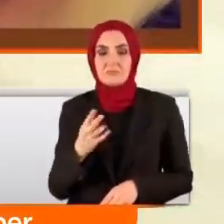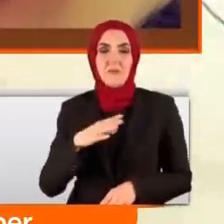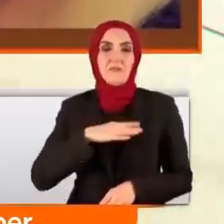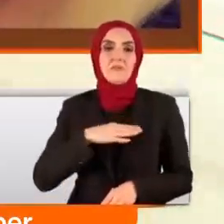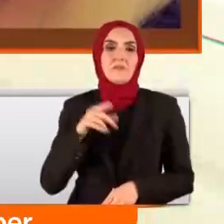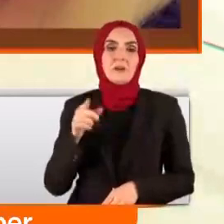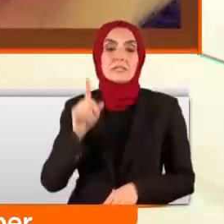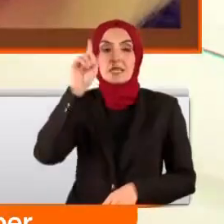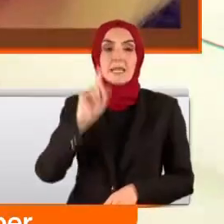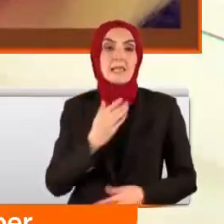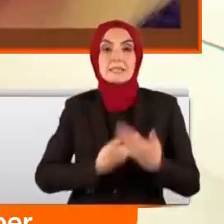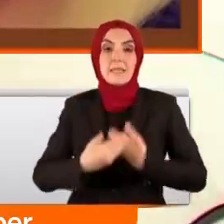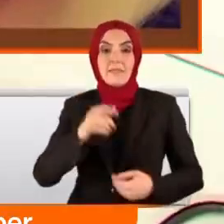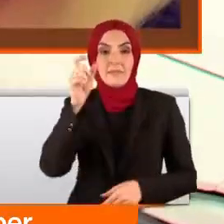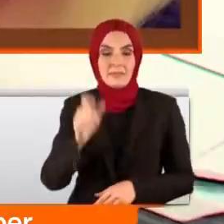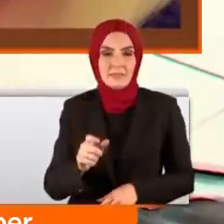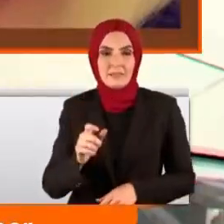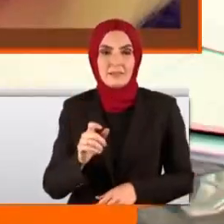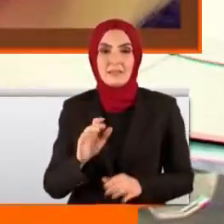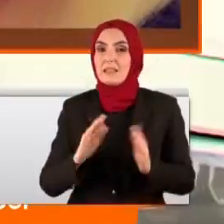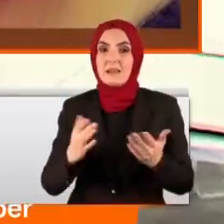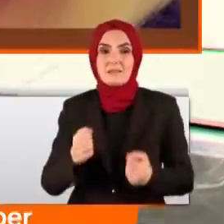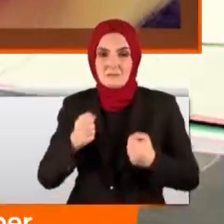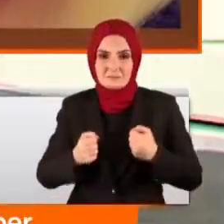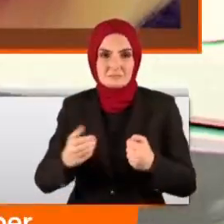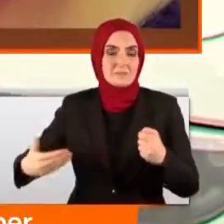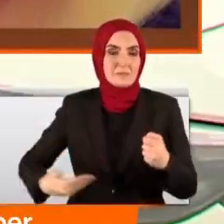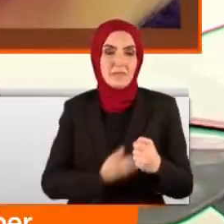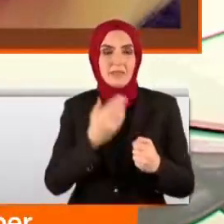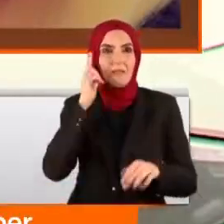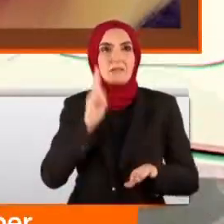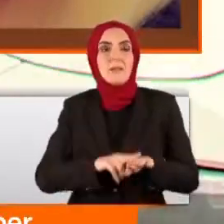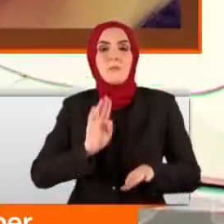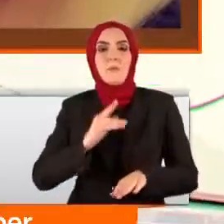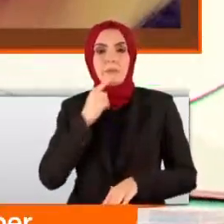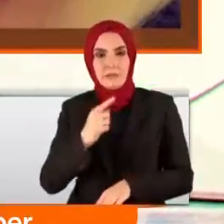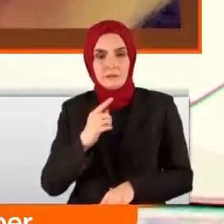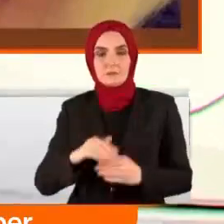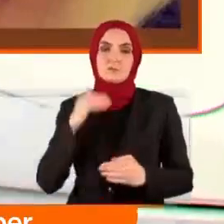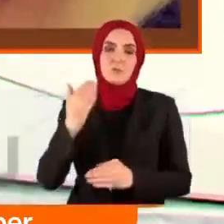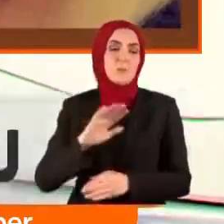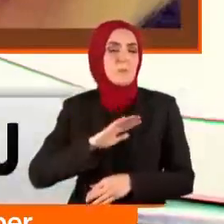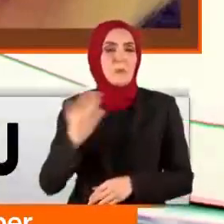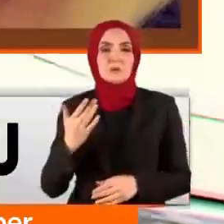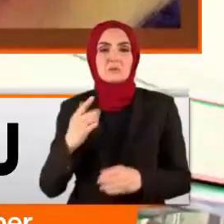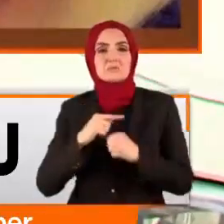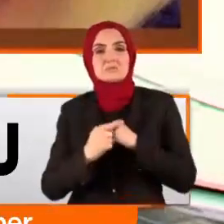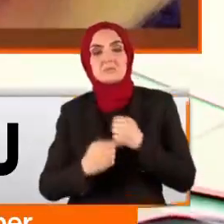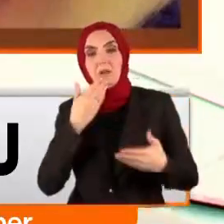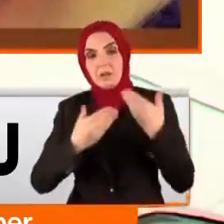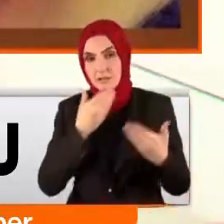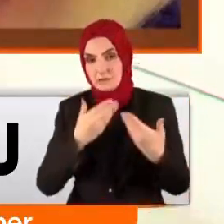sevgilisini araçla nasıl ezdiğini hatırlamadığını söyledi. Sonra da bambaşka şeyler anlattı. Polis güvenlik